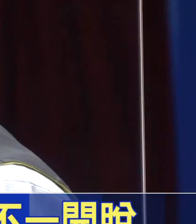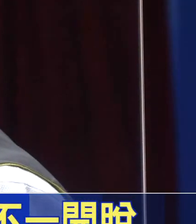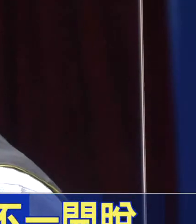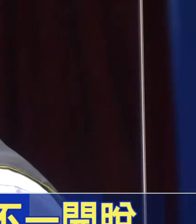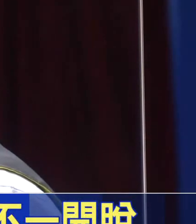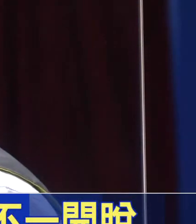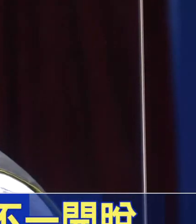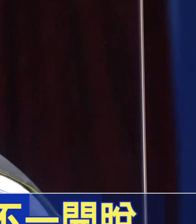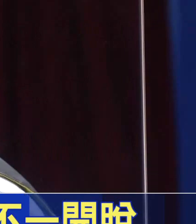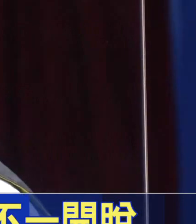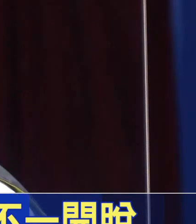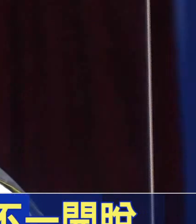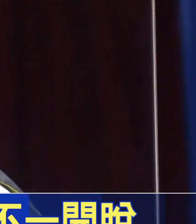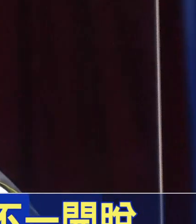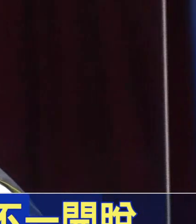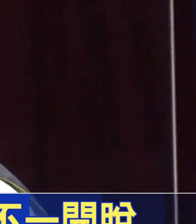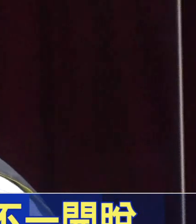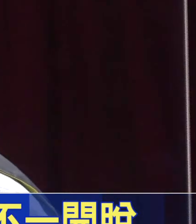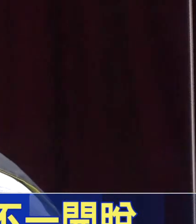BNT